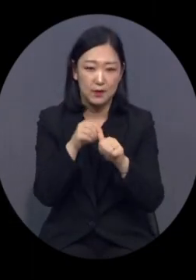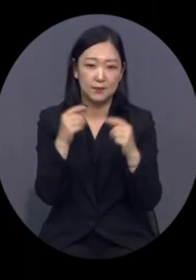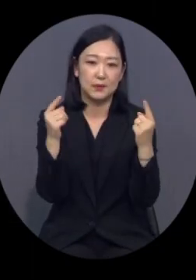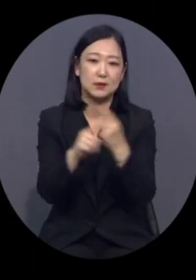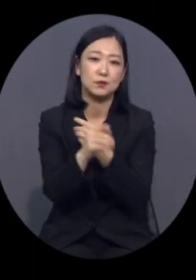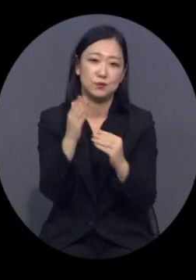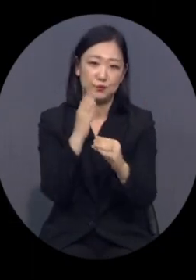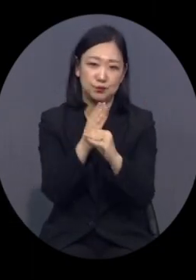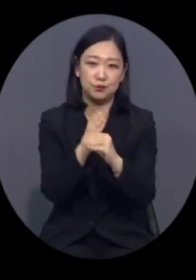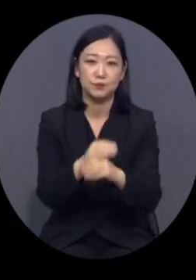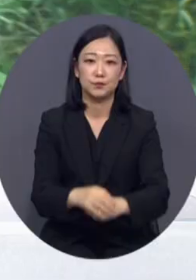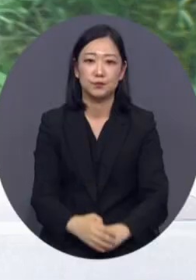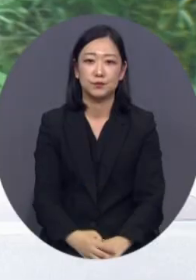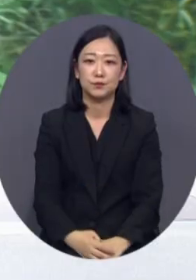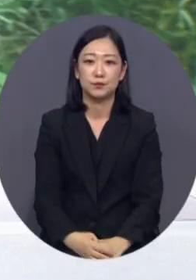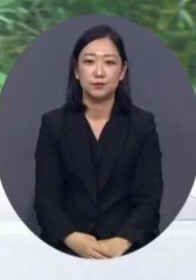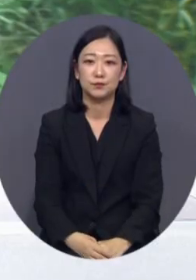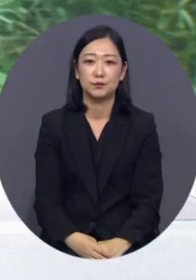있습니다